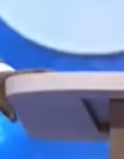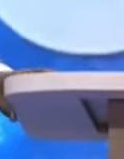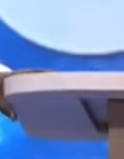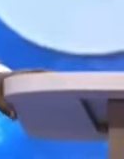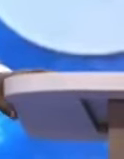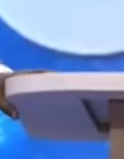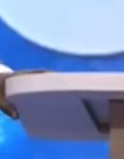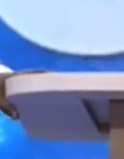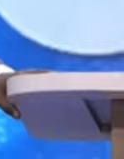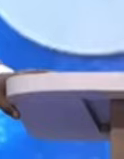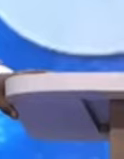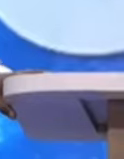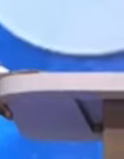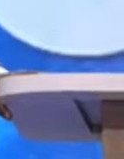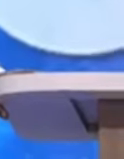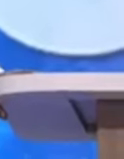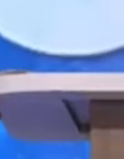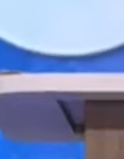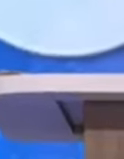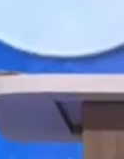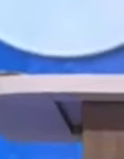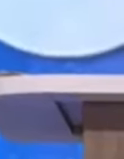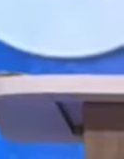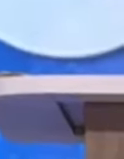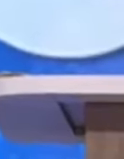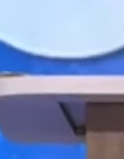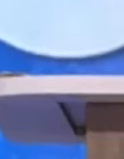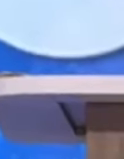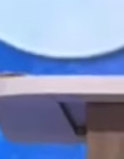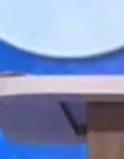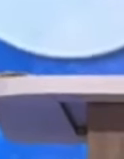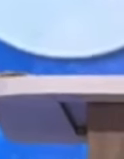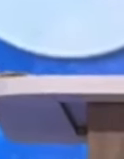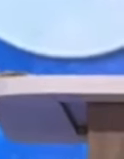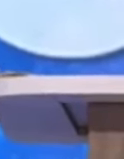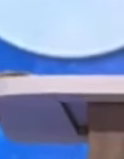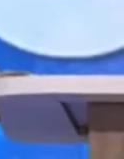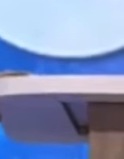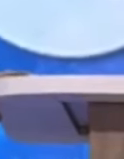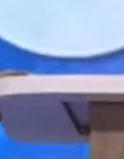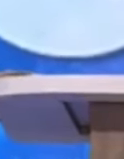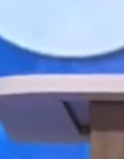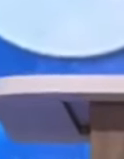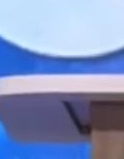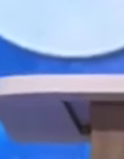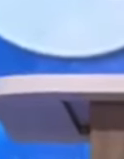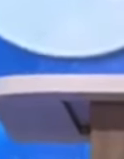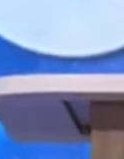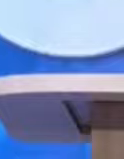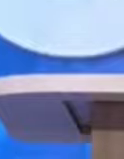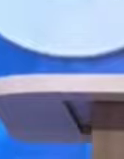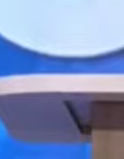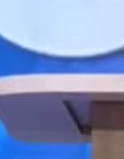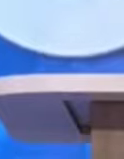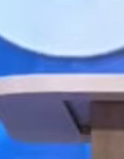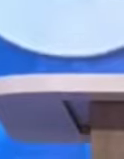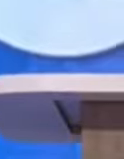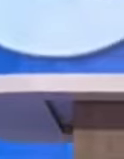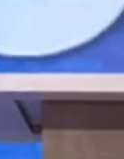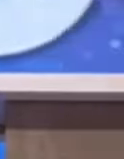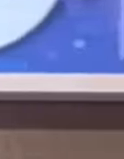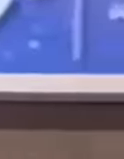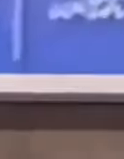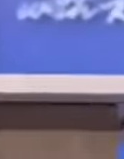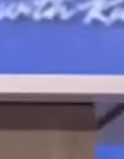pousse à m'invite et m' appelle à la repentance 3è point